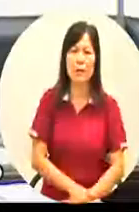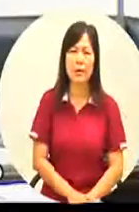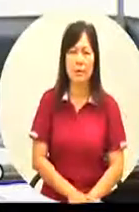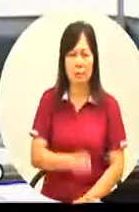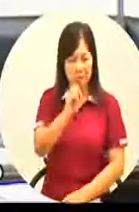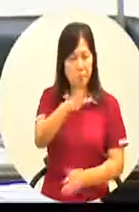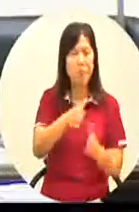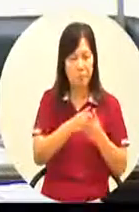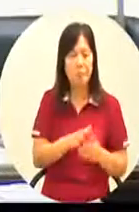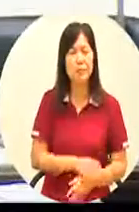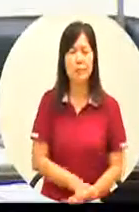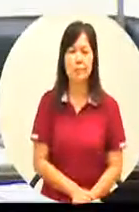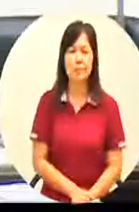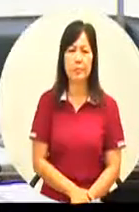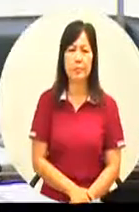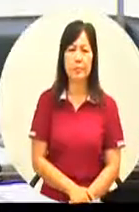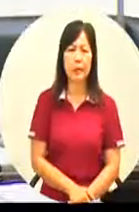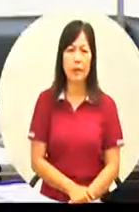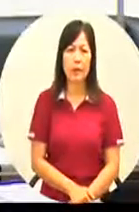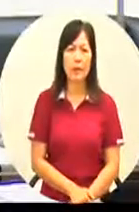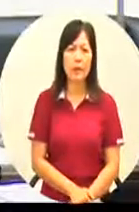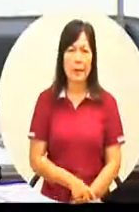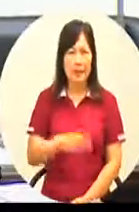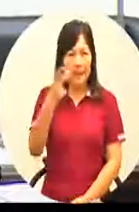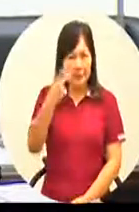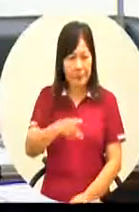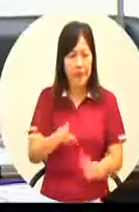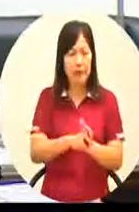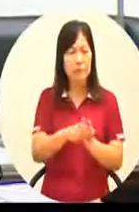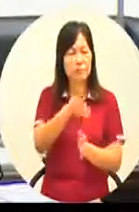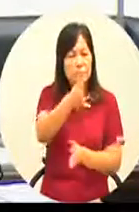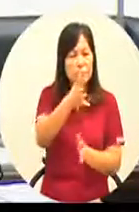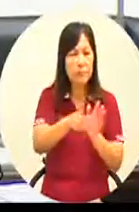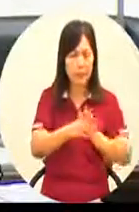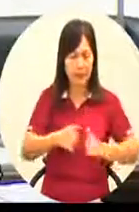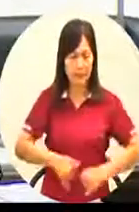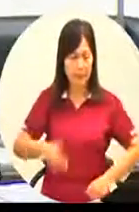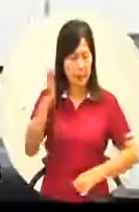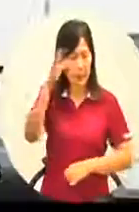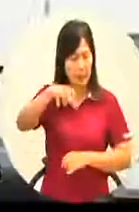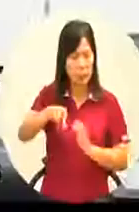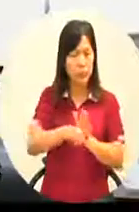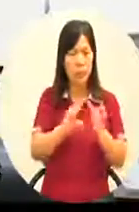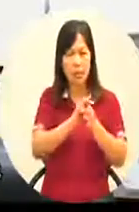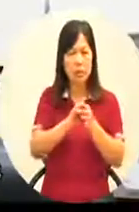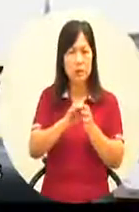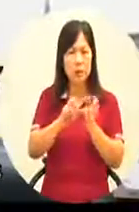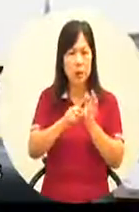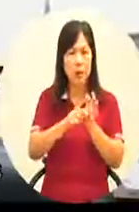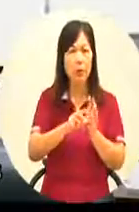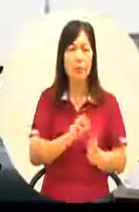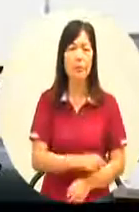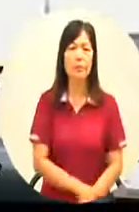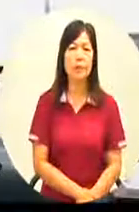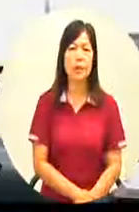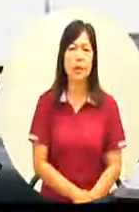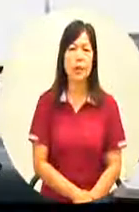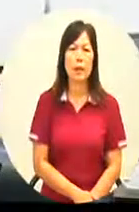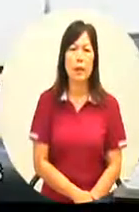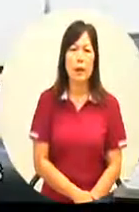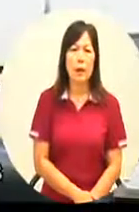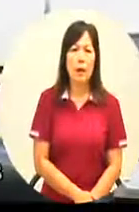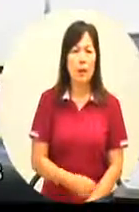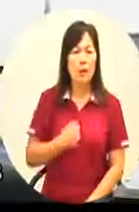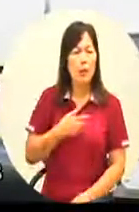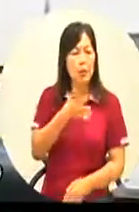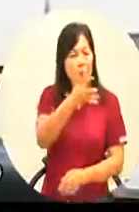建议，哦。再来问我们这个民政局，我想因为时间有限，我为着安尼吼，姑爷问了